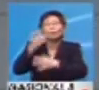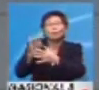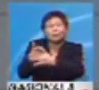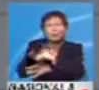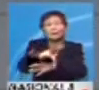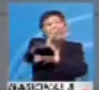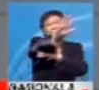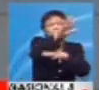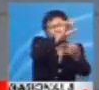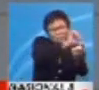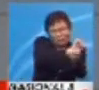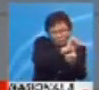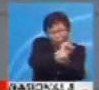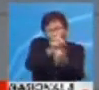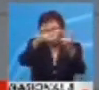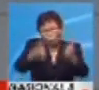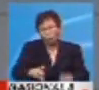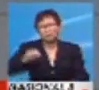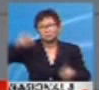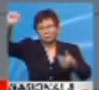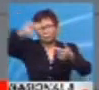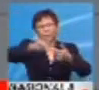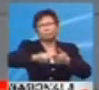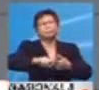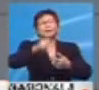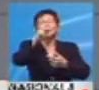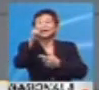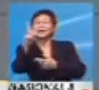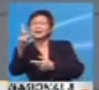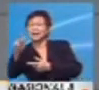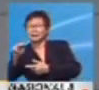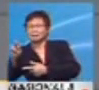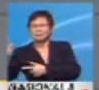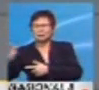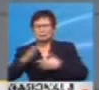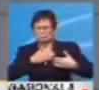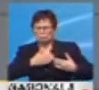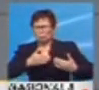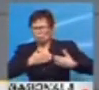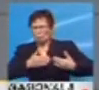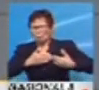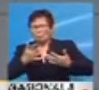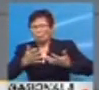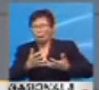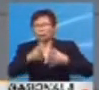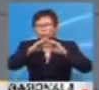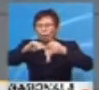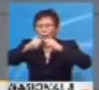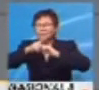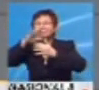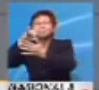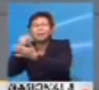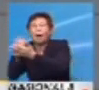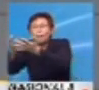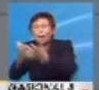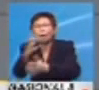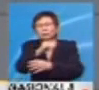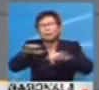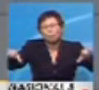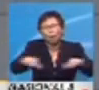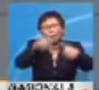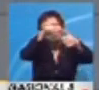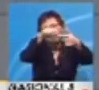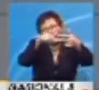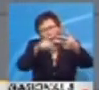daripada yang ditahan adalah warga Sabah menurut edn pihaknya anak komite memerangi atiwiti militan di negara ini dengan melaksanakan beberapa